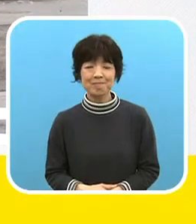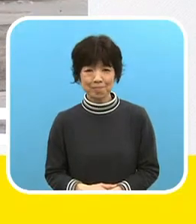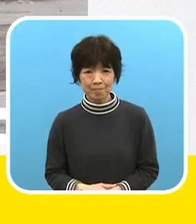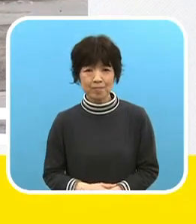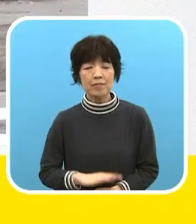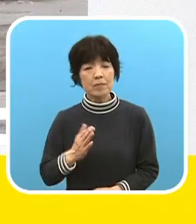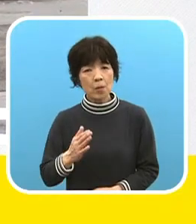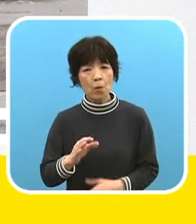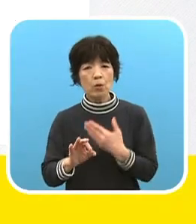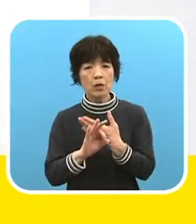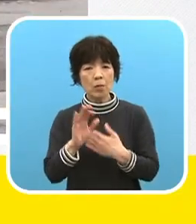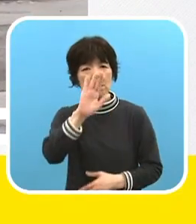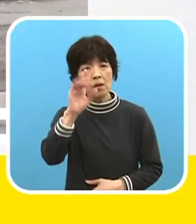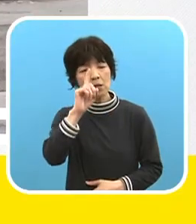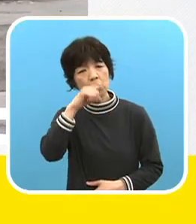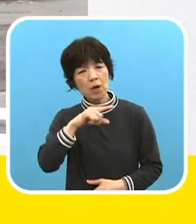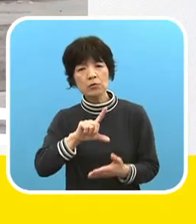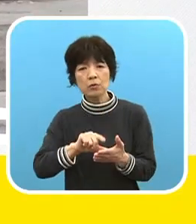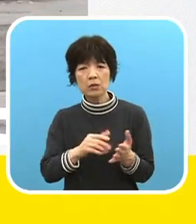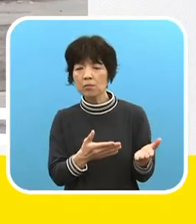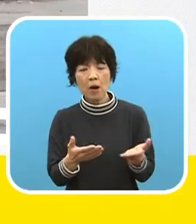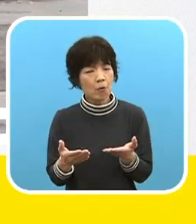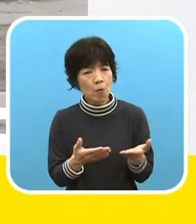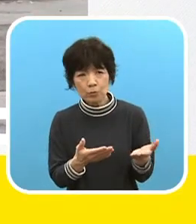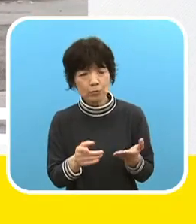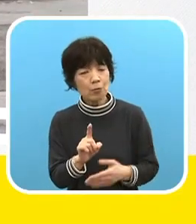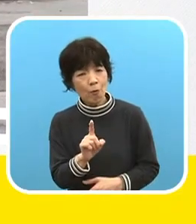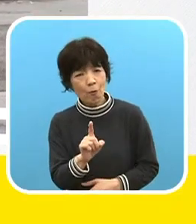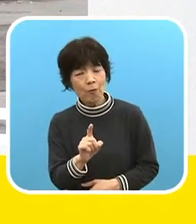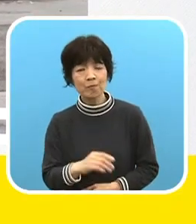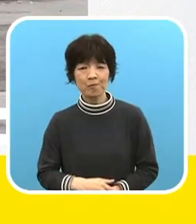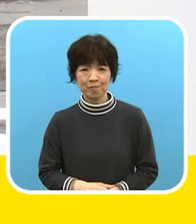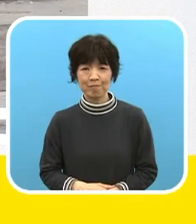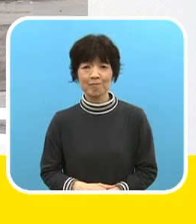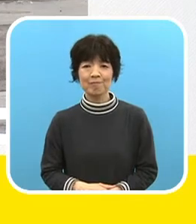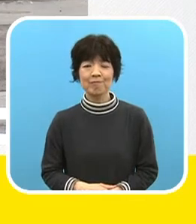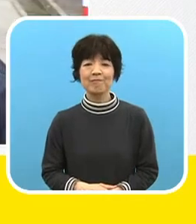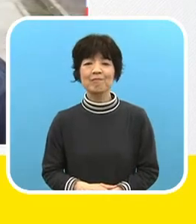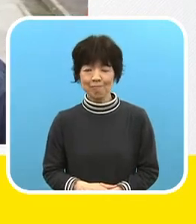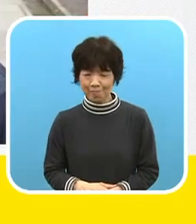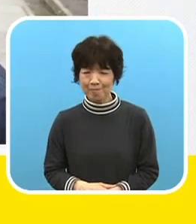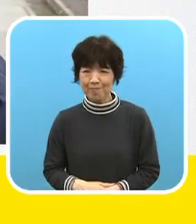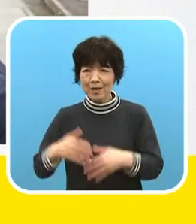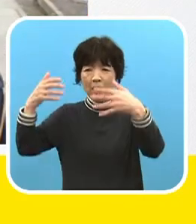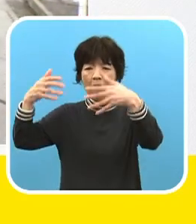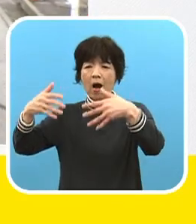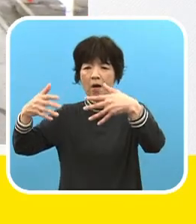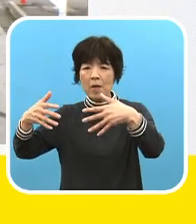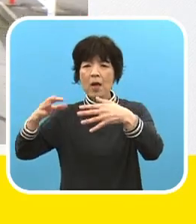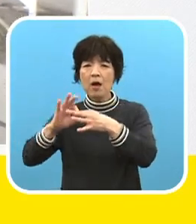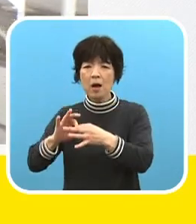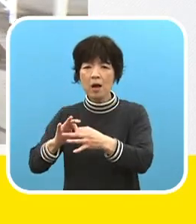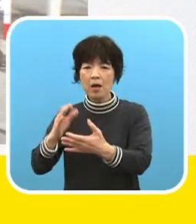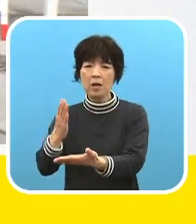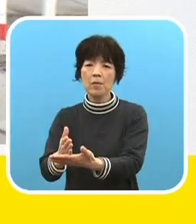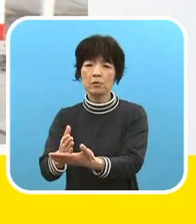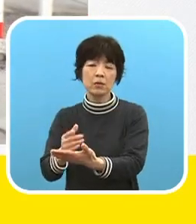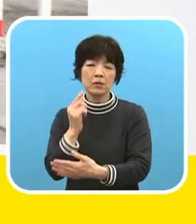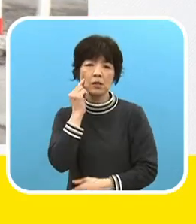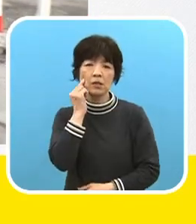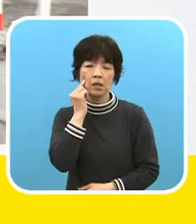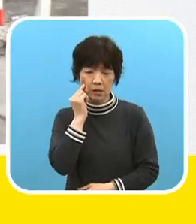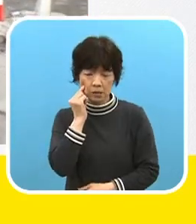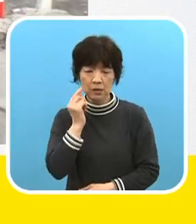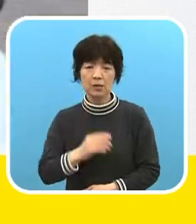でも天気悪い日とかなんばなんとすかなとか思わねすか？ 雨降ったからやめるということでいけないもんだ